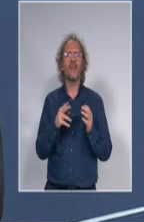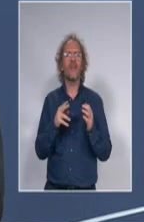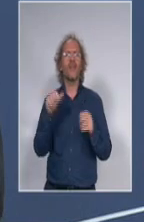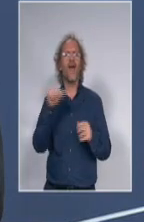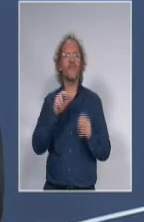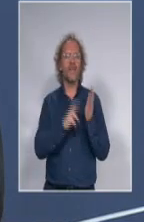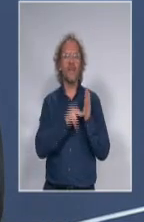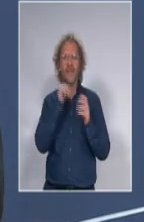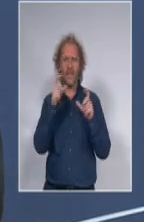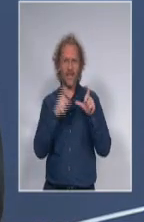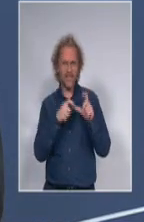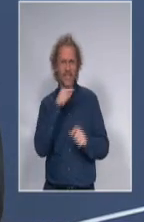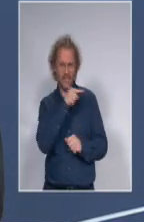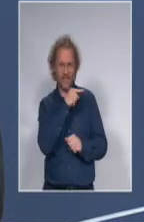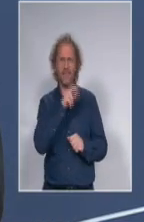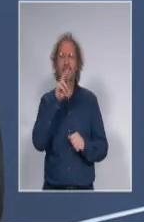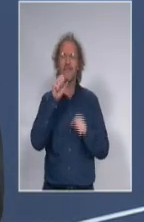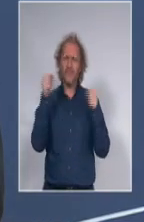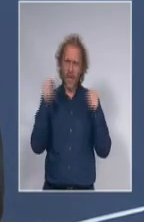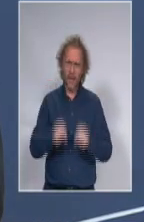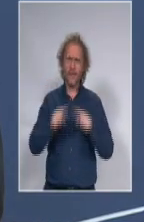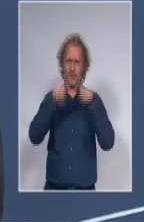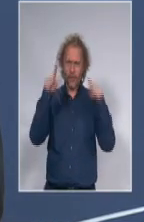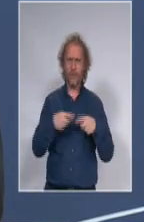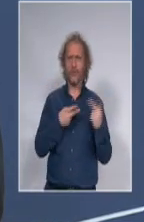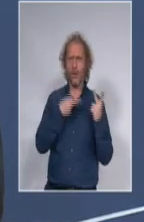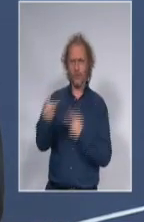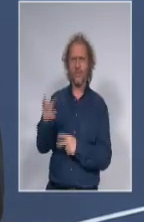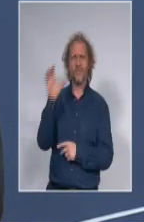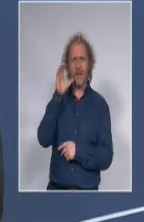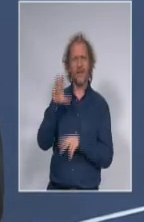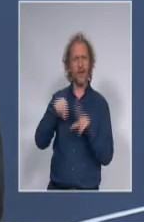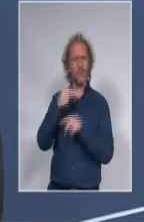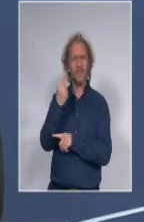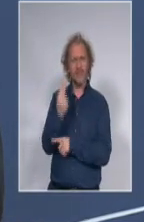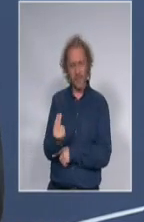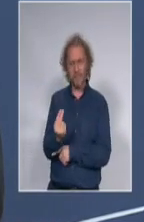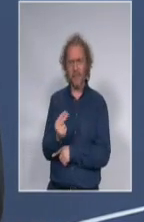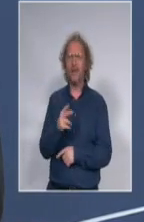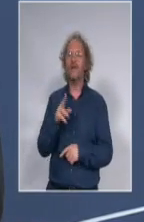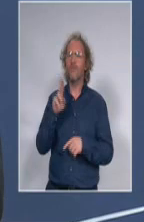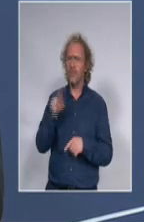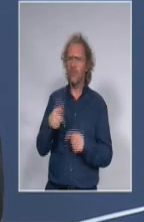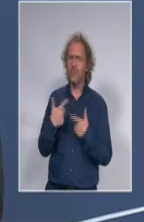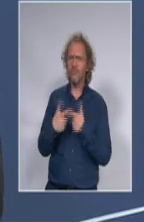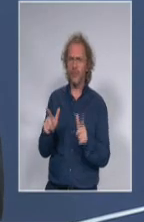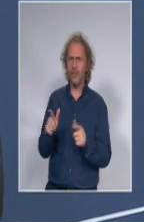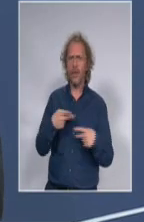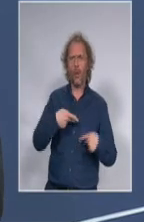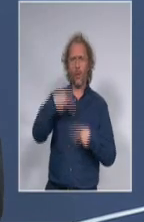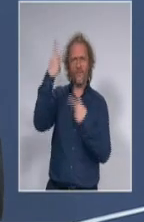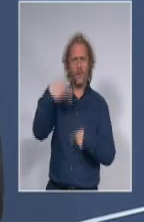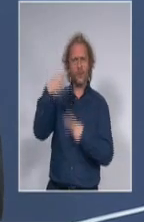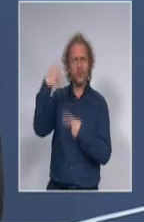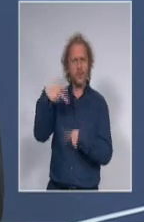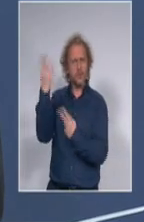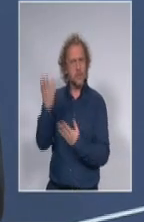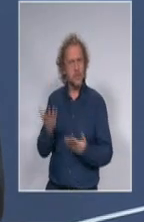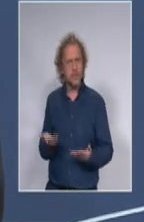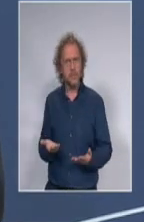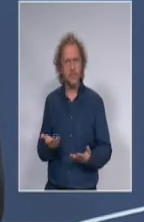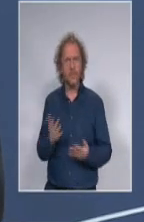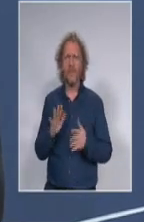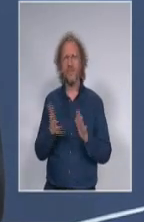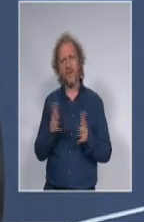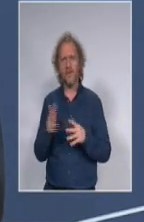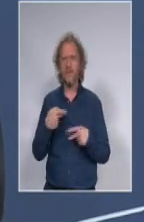Republike Srbije nama da dopustimo izvoz nafte iz Srbije. Tako da ćemo mi najverovatnije dopustiti izvoz nafte iz Srbije, jer imamo